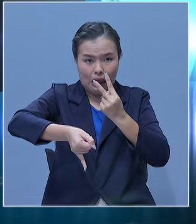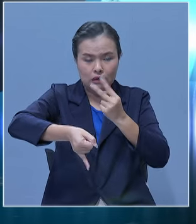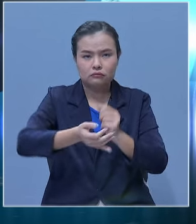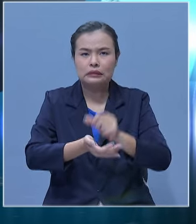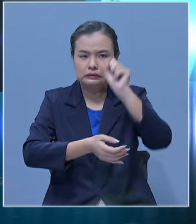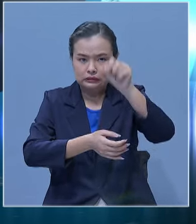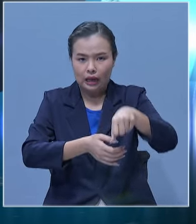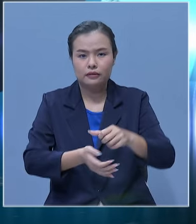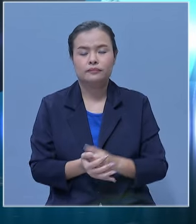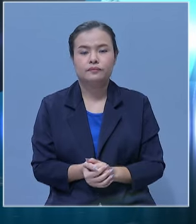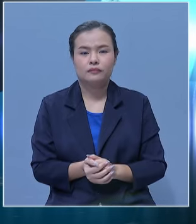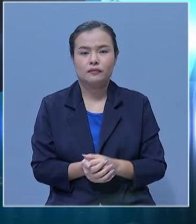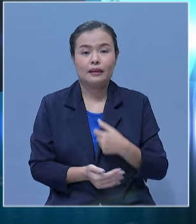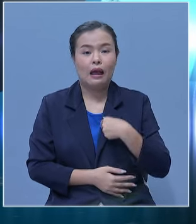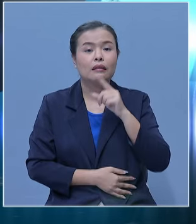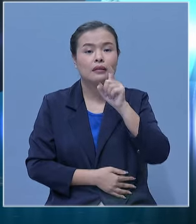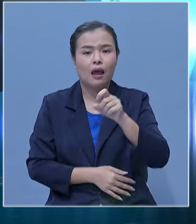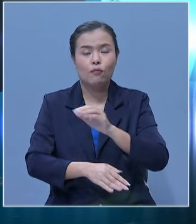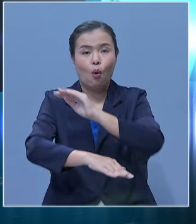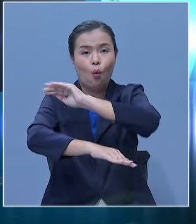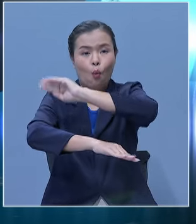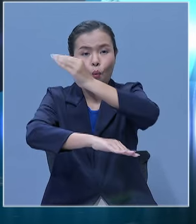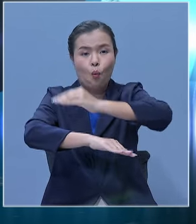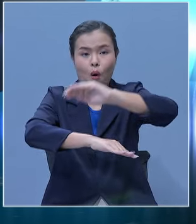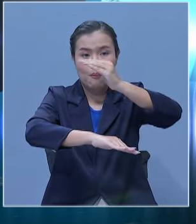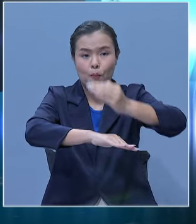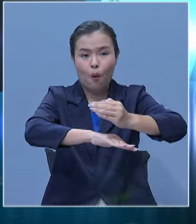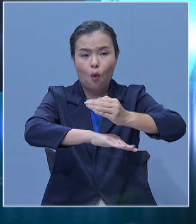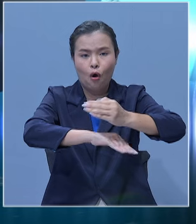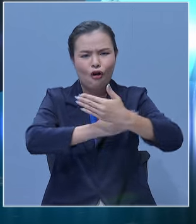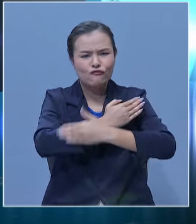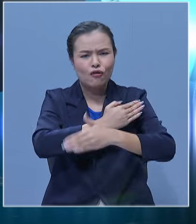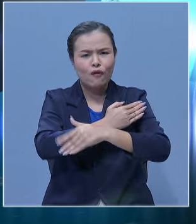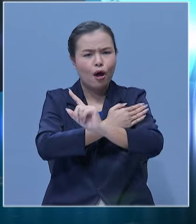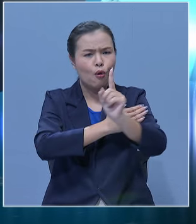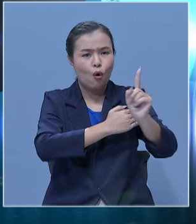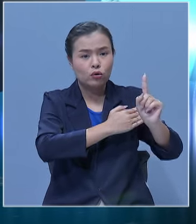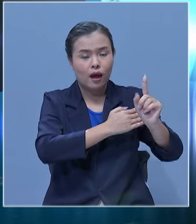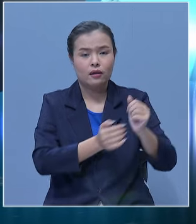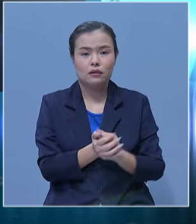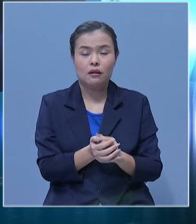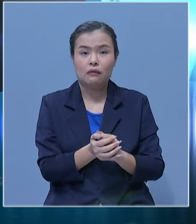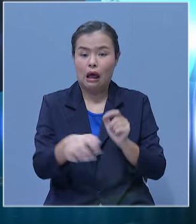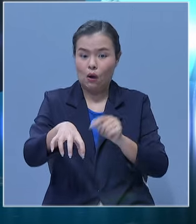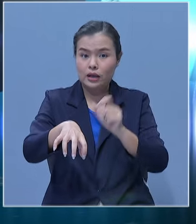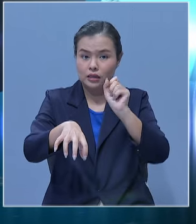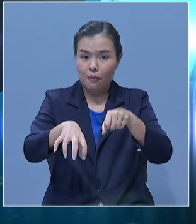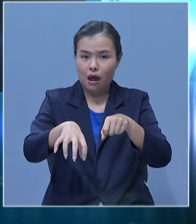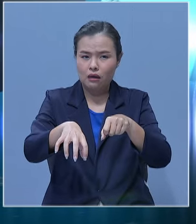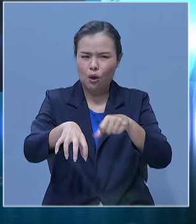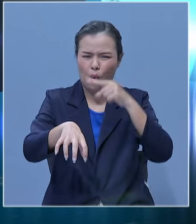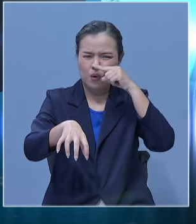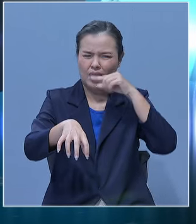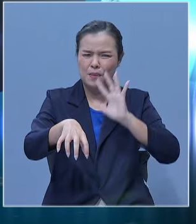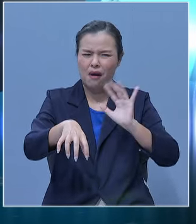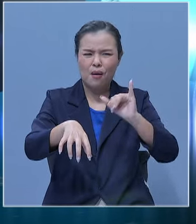ปุ๊บเขาก็ถามว่าไปหัวลำโพงตรงไหนใช่สถานีนี้ไหมไม่น่าจะใช่คนไทยไม่